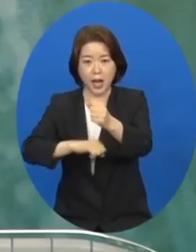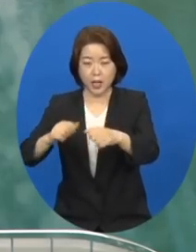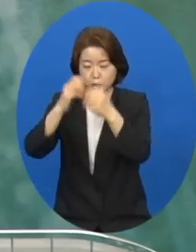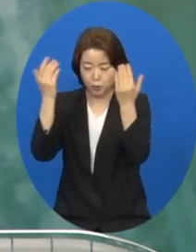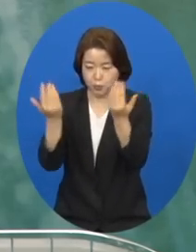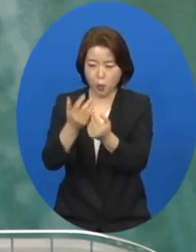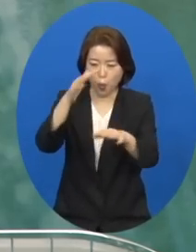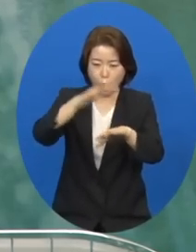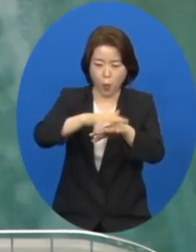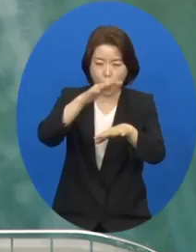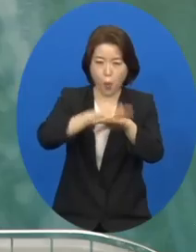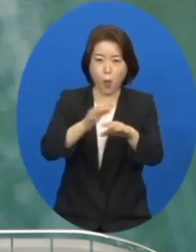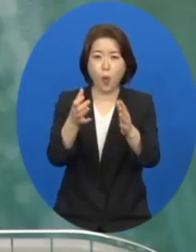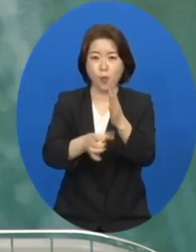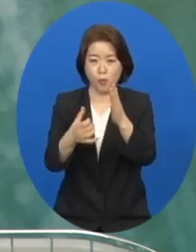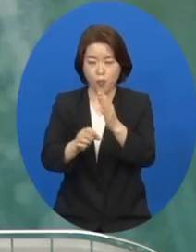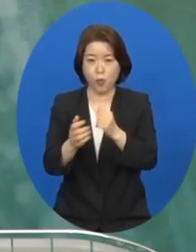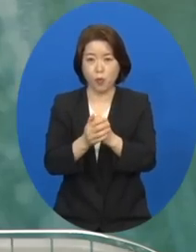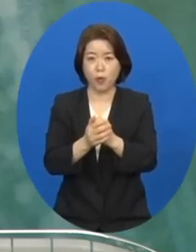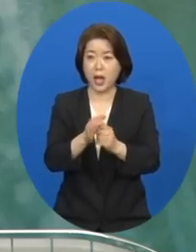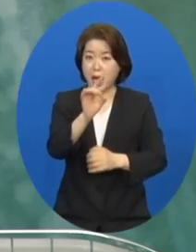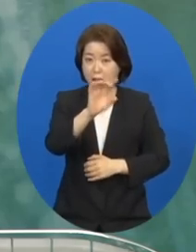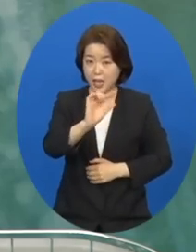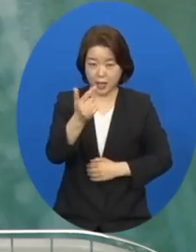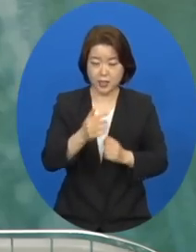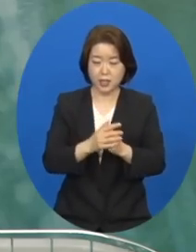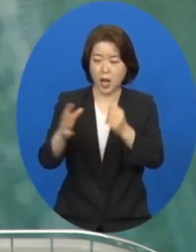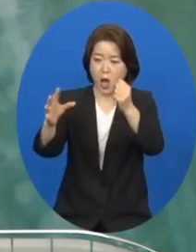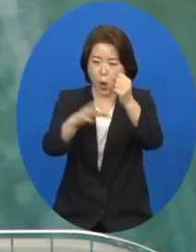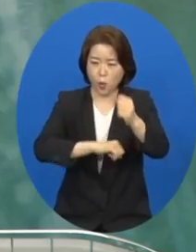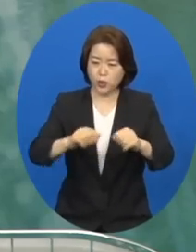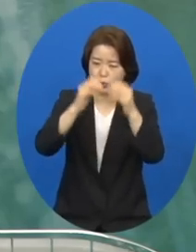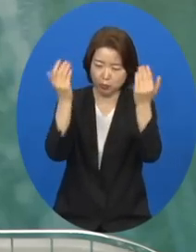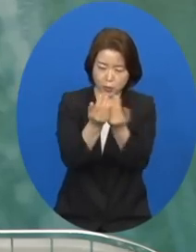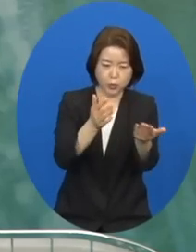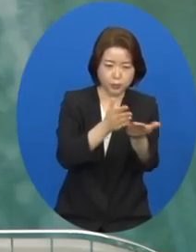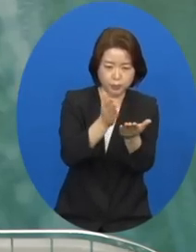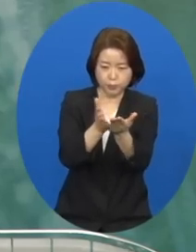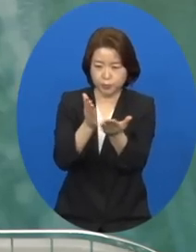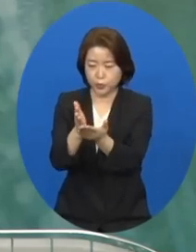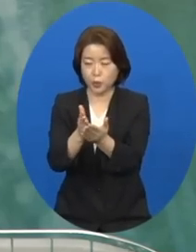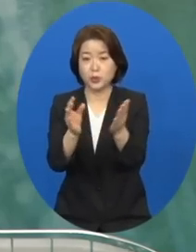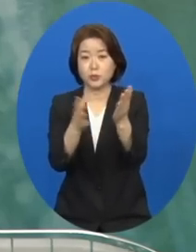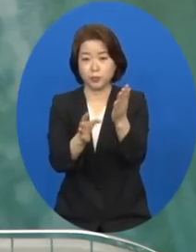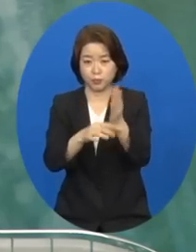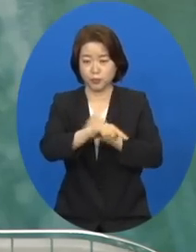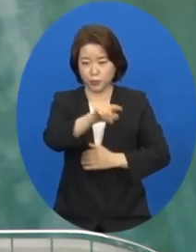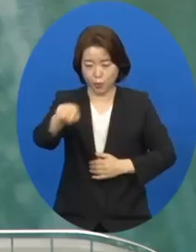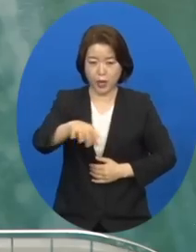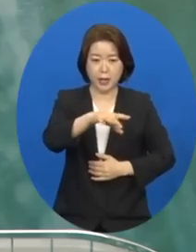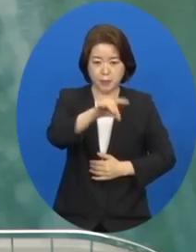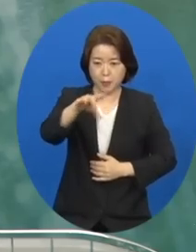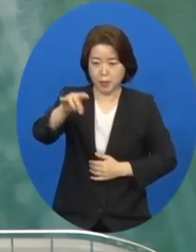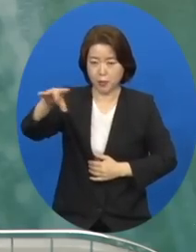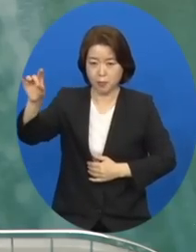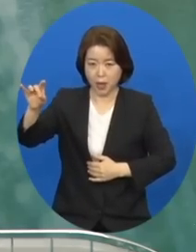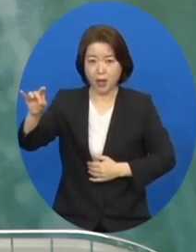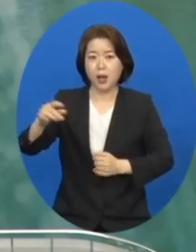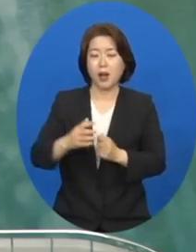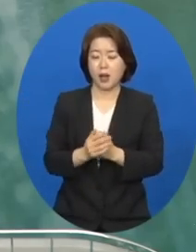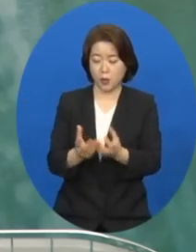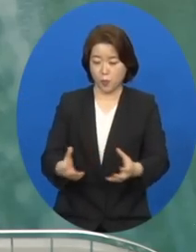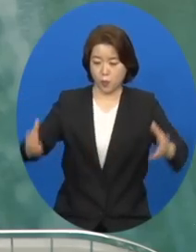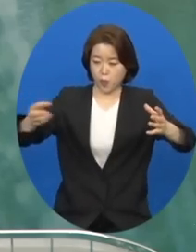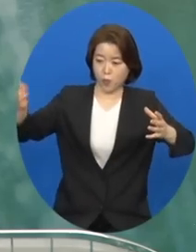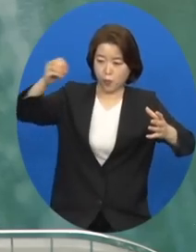3 농산물 하나가 아니고요 거두기 되는 모든 종류의 농산물에 천 열매를 광주리에 담아